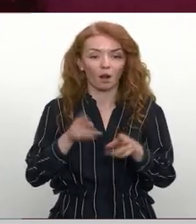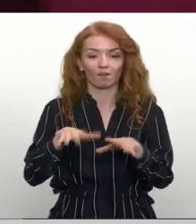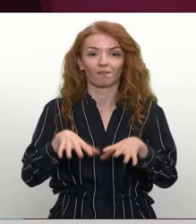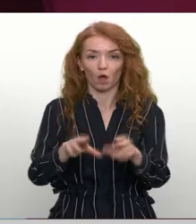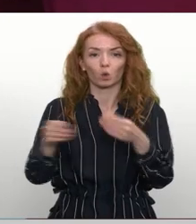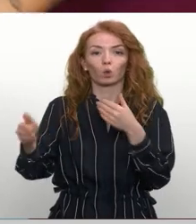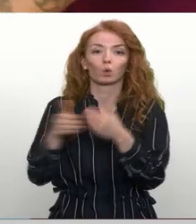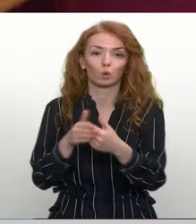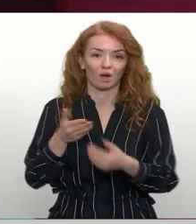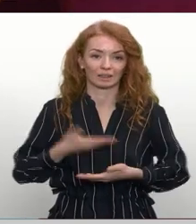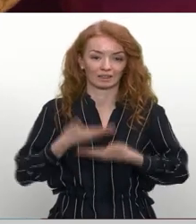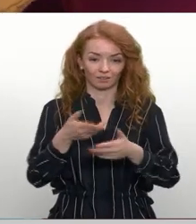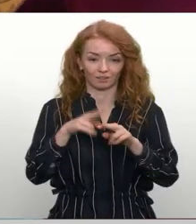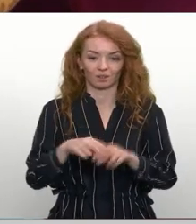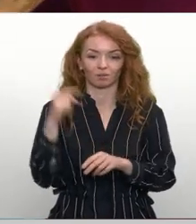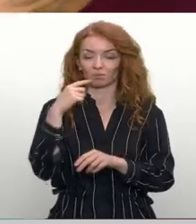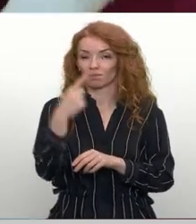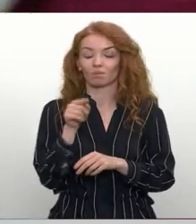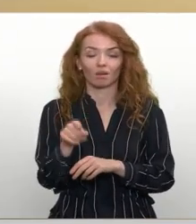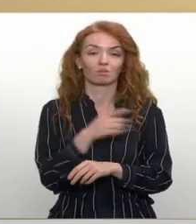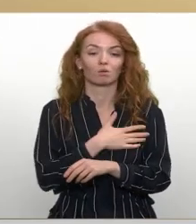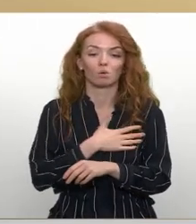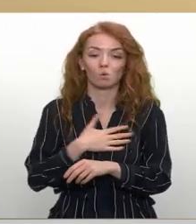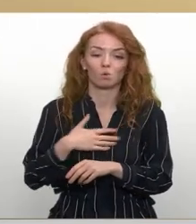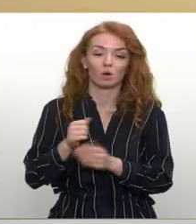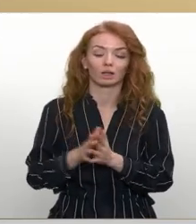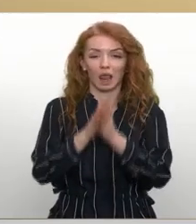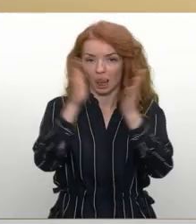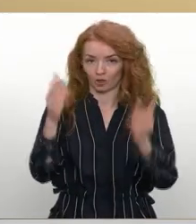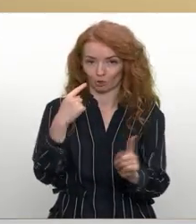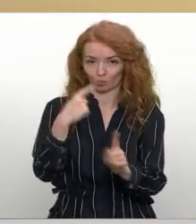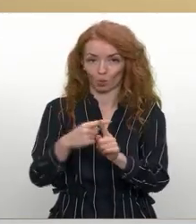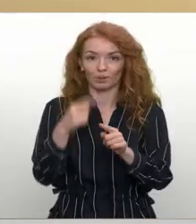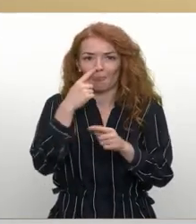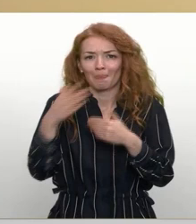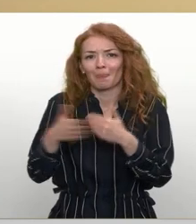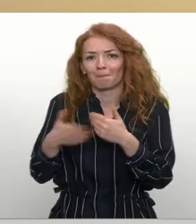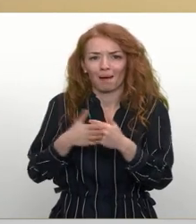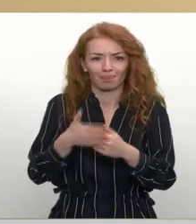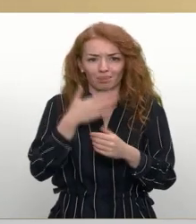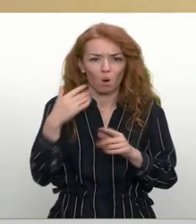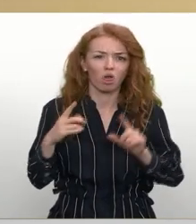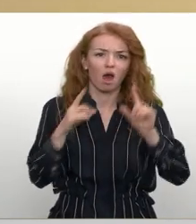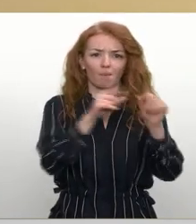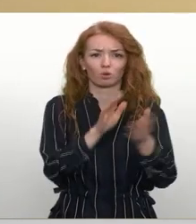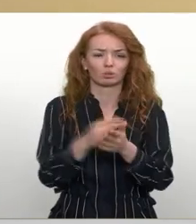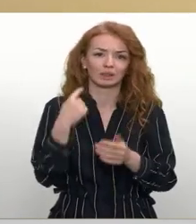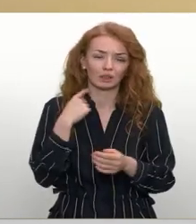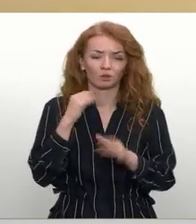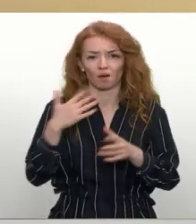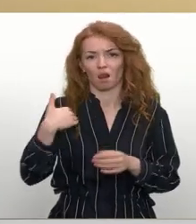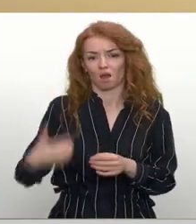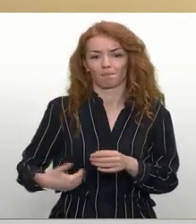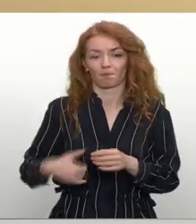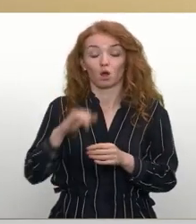veikt tuvāk dzīves vietai. Tas ir ļoti liels plus, ka te pat, kad nav jābraukā vai uz Rīgu vai uz Liepāju projām,